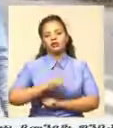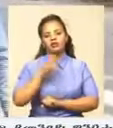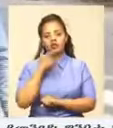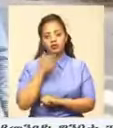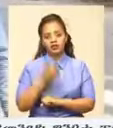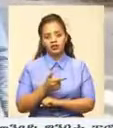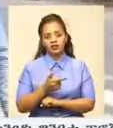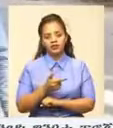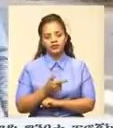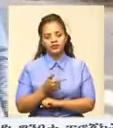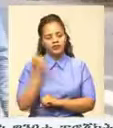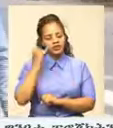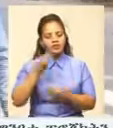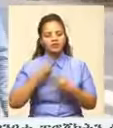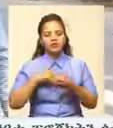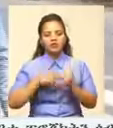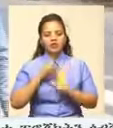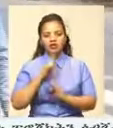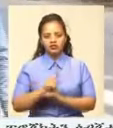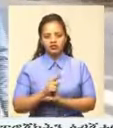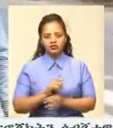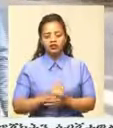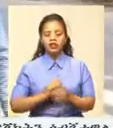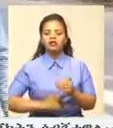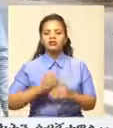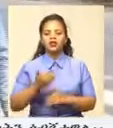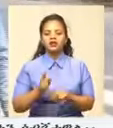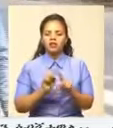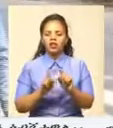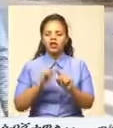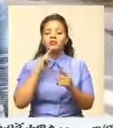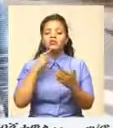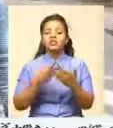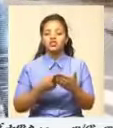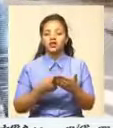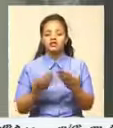የሚል እንሰጥተውናል ማለት ነው እንግዲህ በቀጣይም